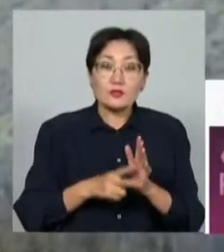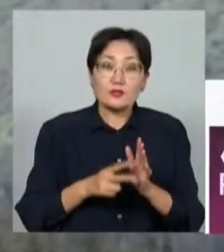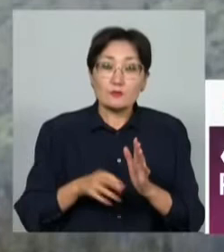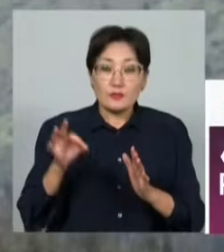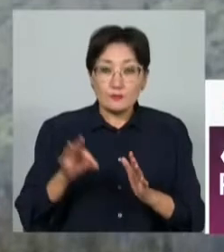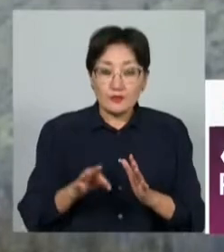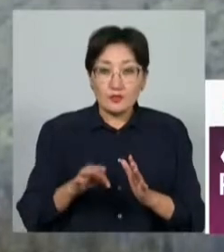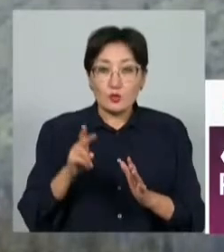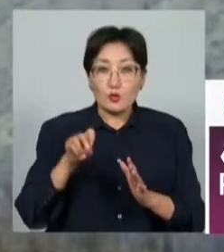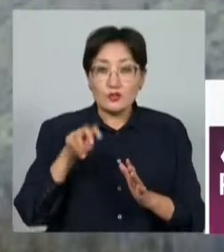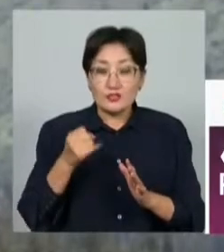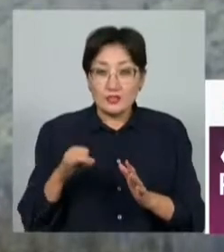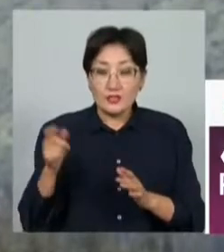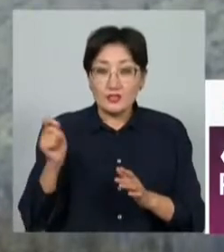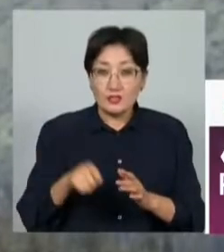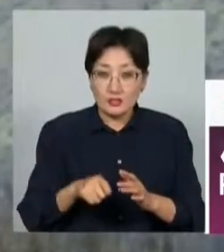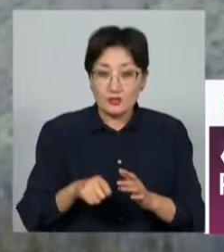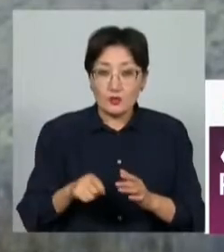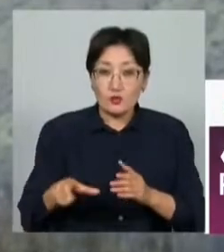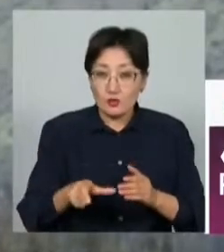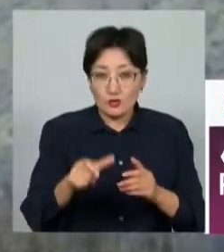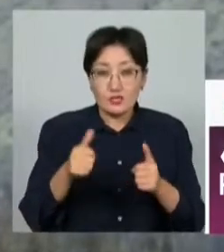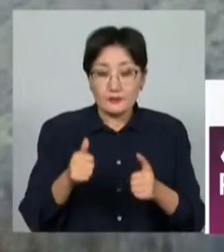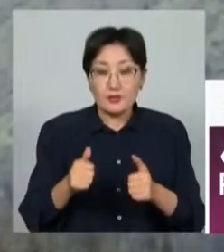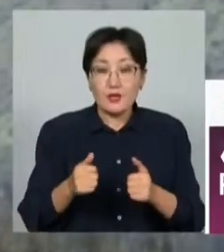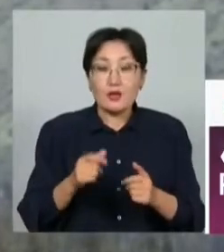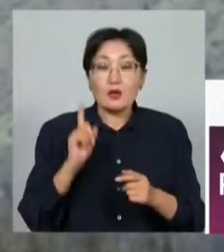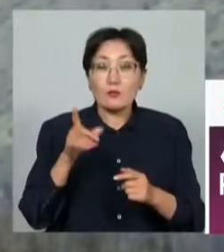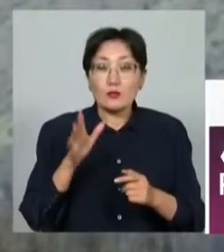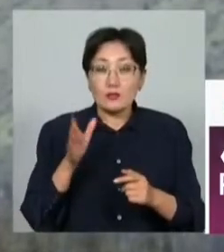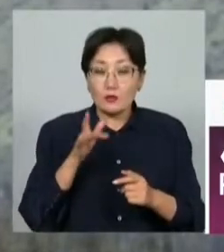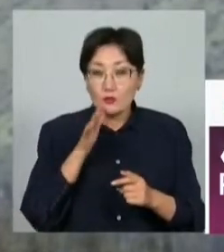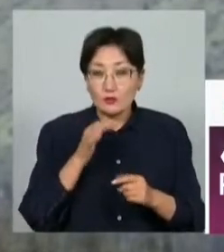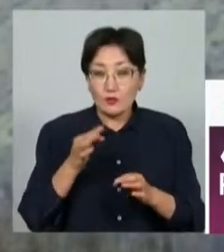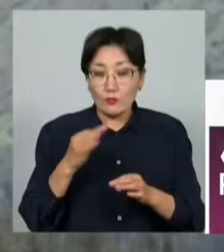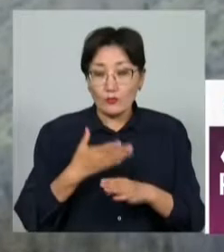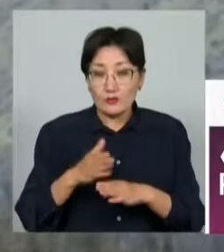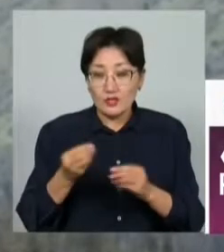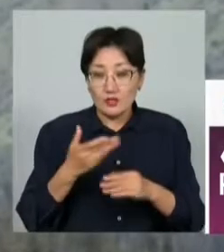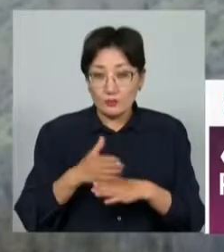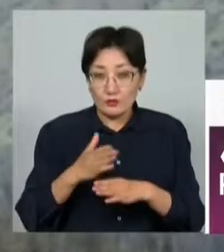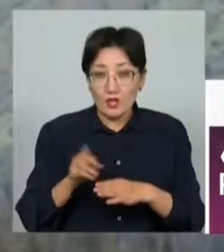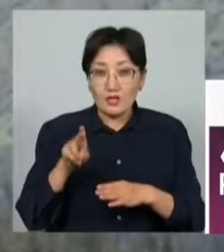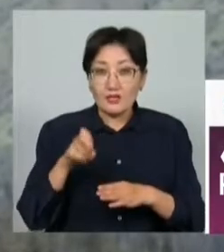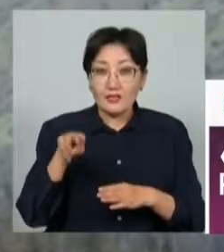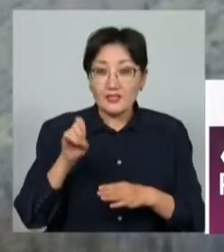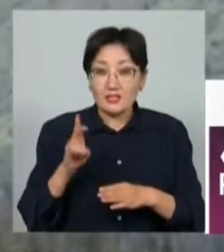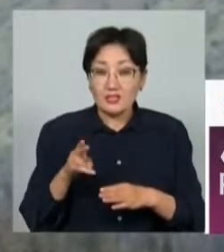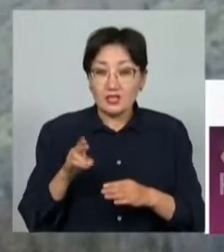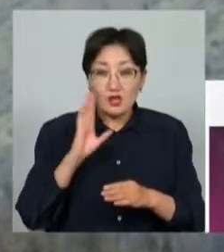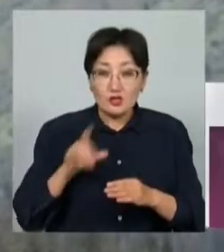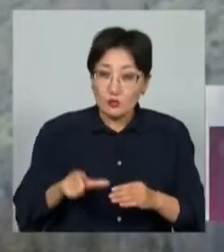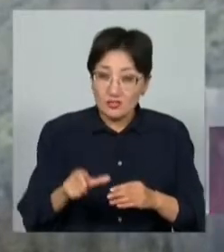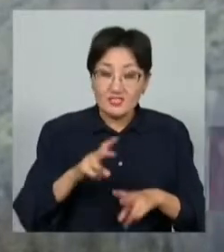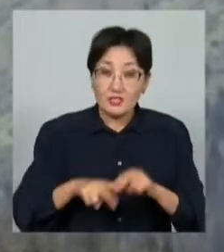Жол жақсы болғандықтан. Алда уақытта мына облыстан қазір ақша бөлінді, пайыз жасалып атыр дейді, Қайындыға. Қайындыға жол